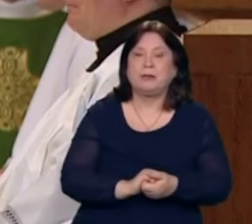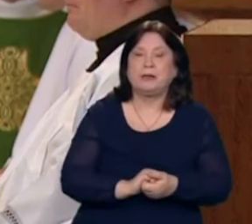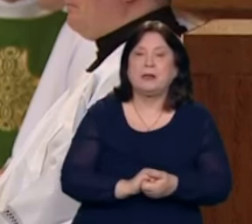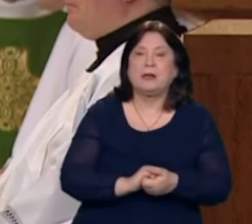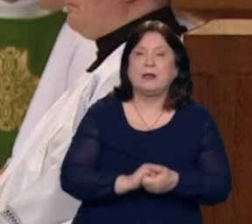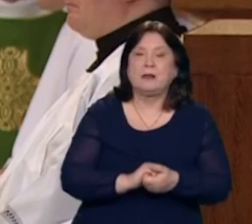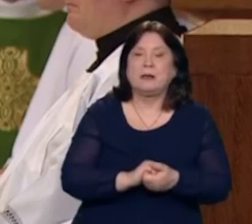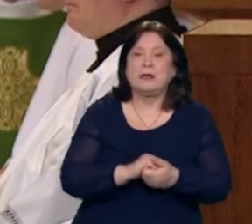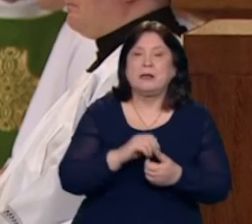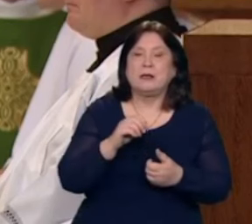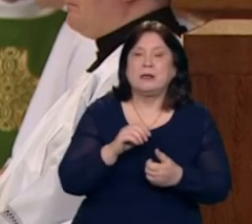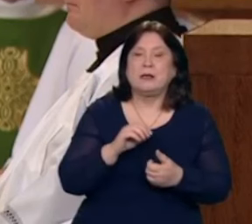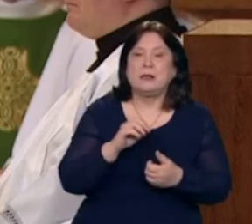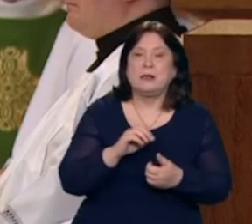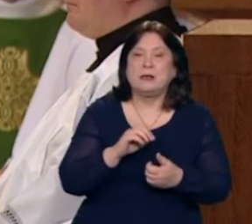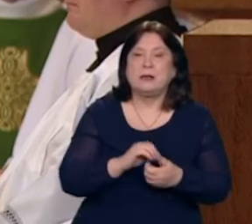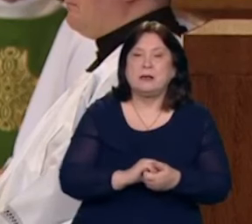brzmiało